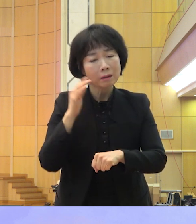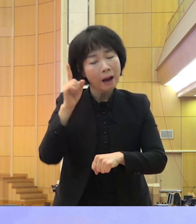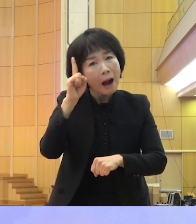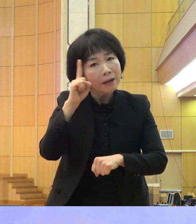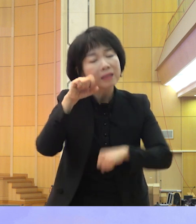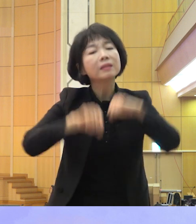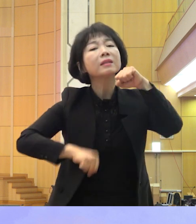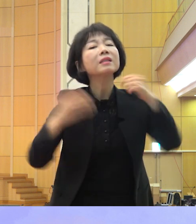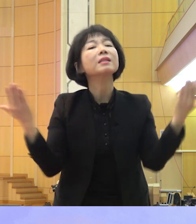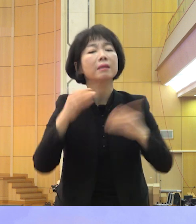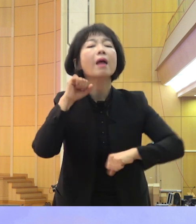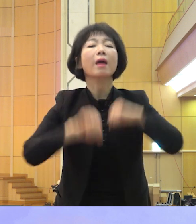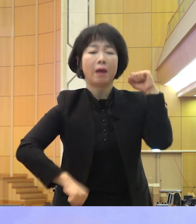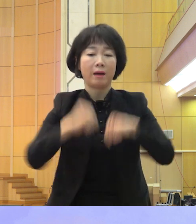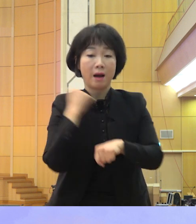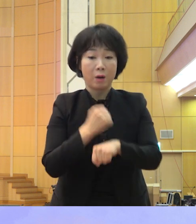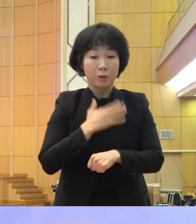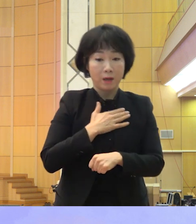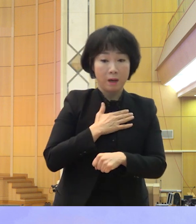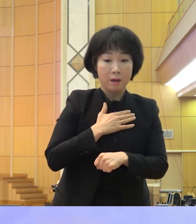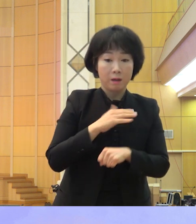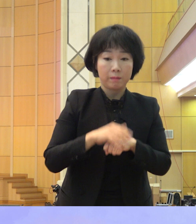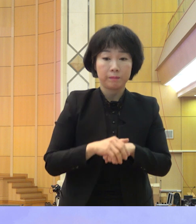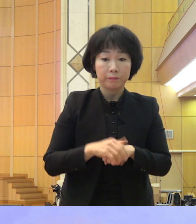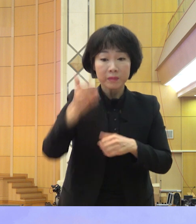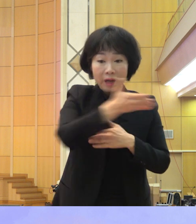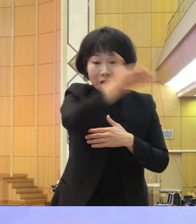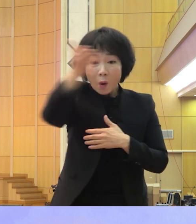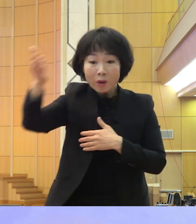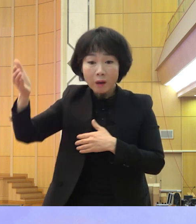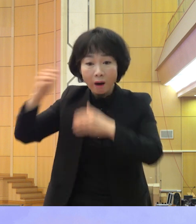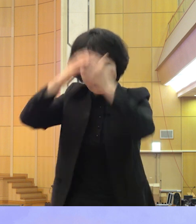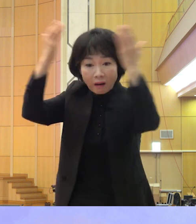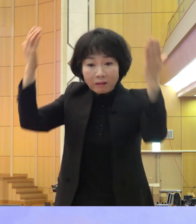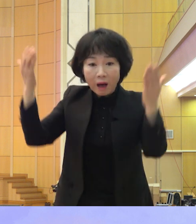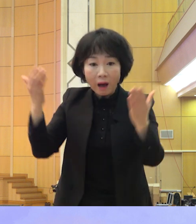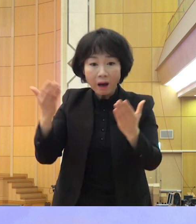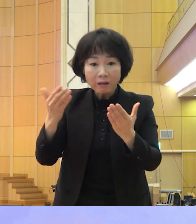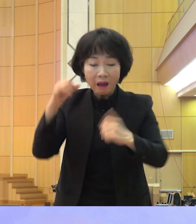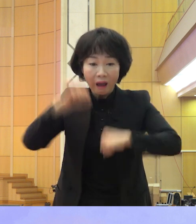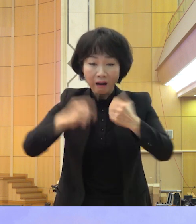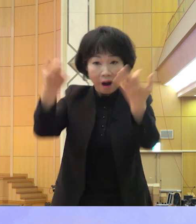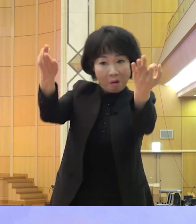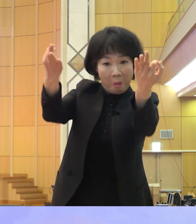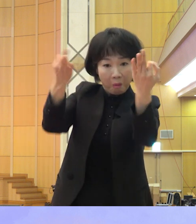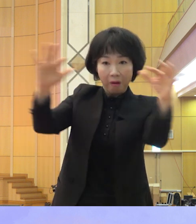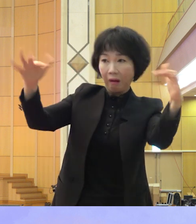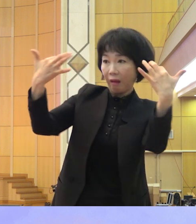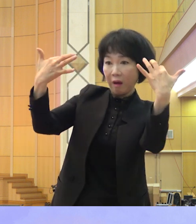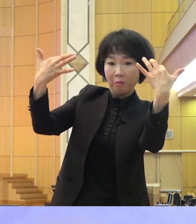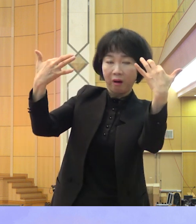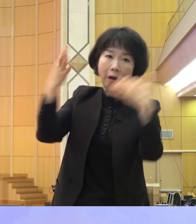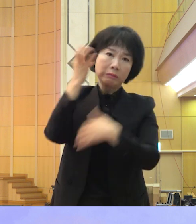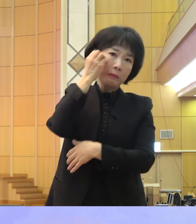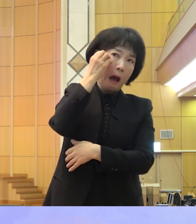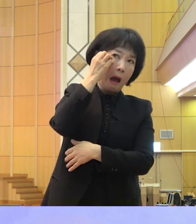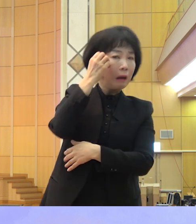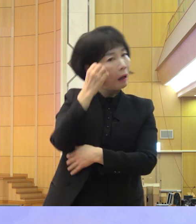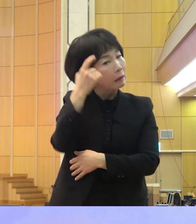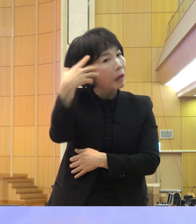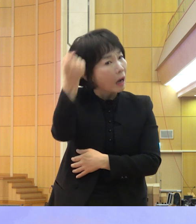예수님께서 한 가지 일을 행하매 너희가 다 이로 말미암아